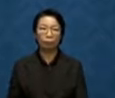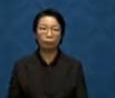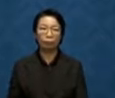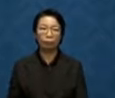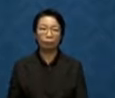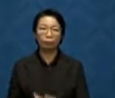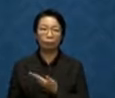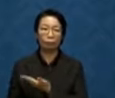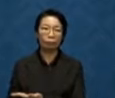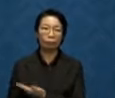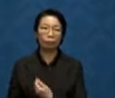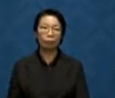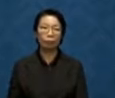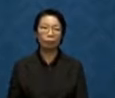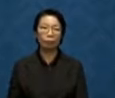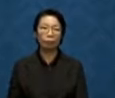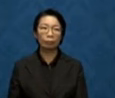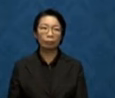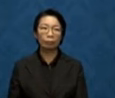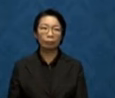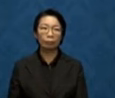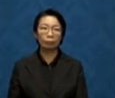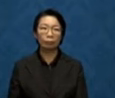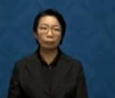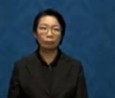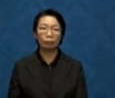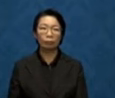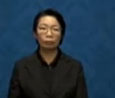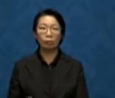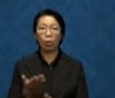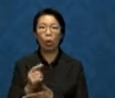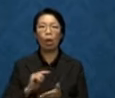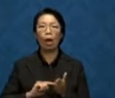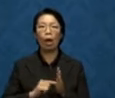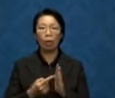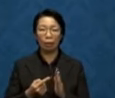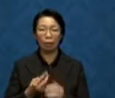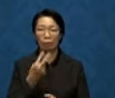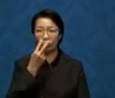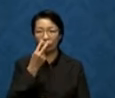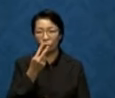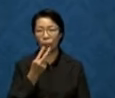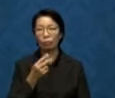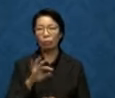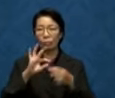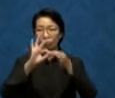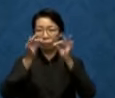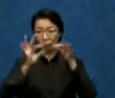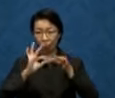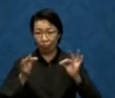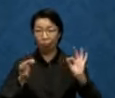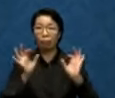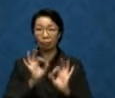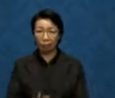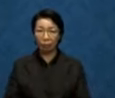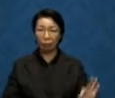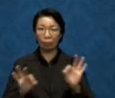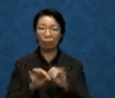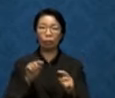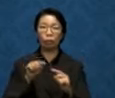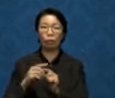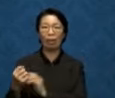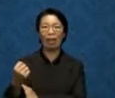ต่อไปเลยครับครับคือผมอยากจะเริ่มต้นด้วยการชี้ให้เห็นสาระสำคัญของอำนาจ